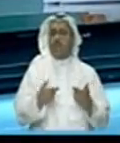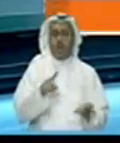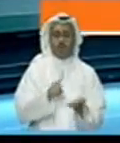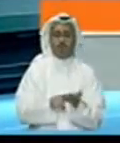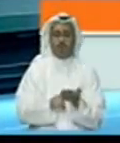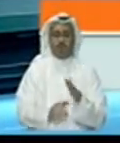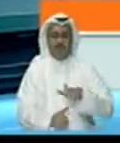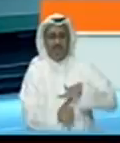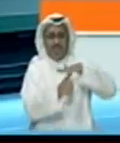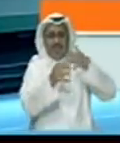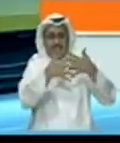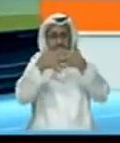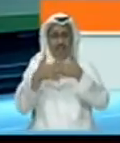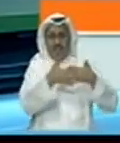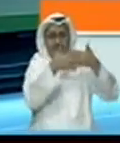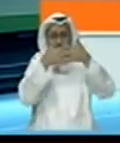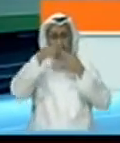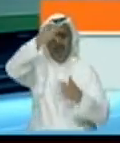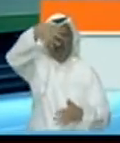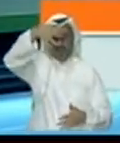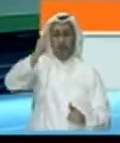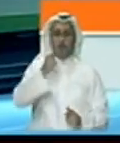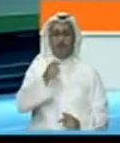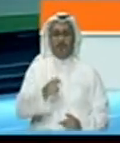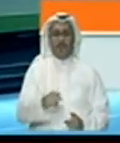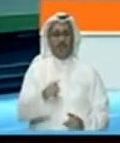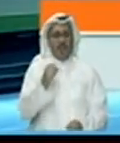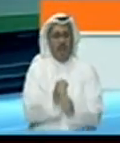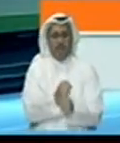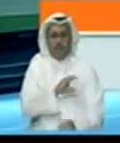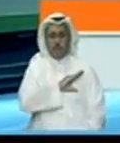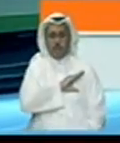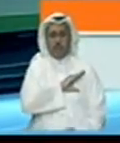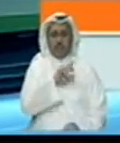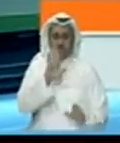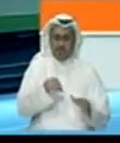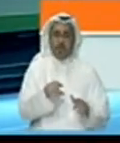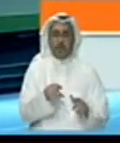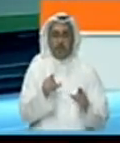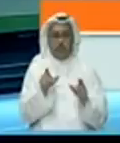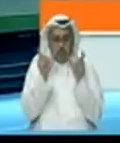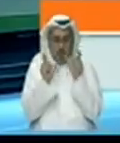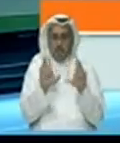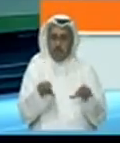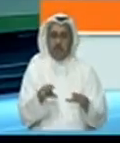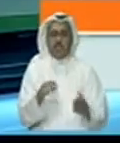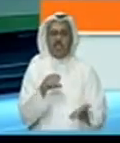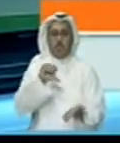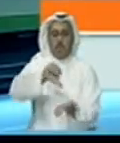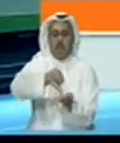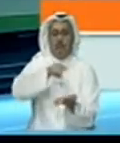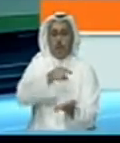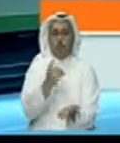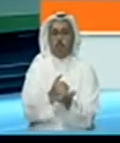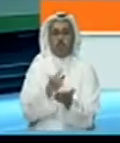أكد الرئيس الأمريكي دونالد ترامب أن العمل العسكري لا يزال مطروحا ضد إيران، وذلك على خلفية إسقاط